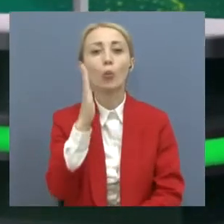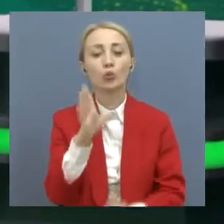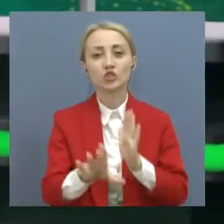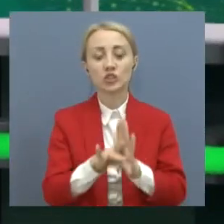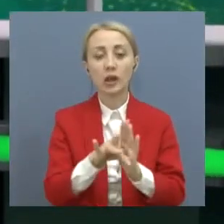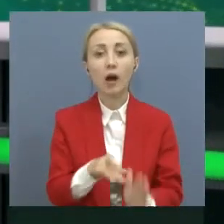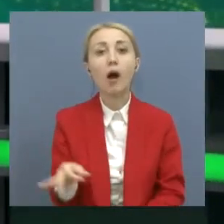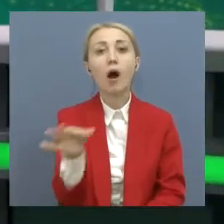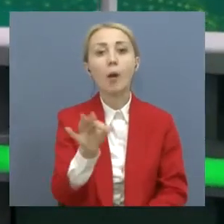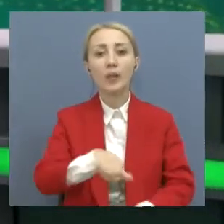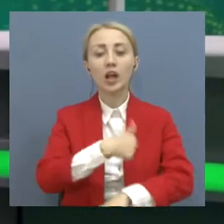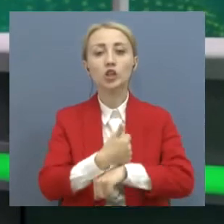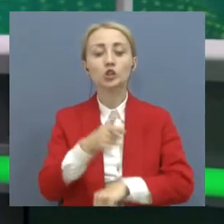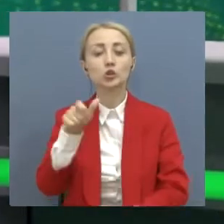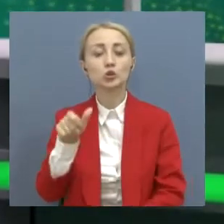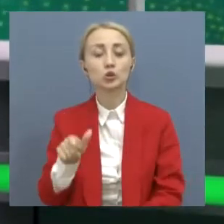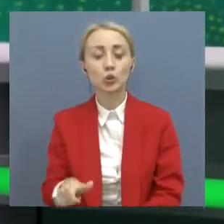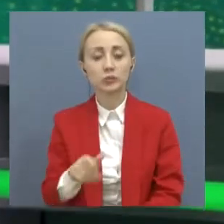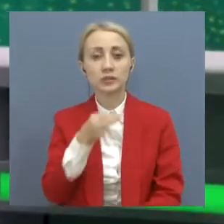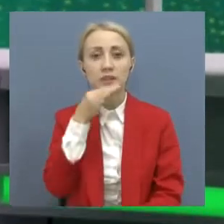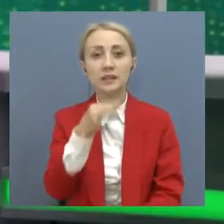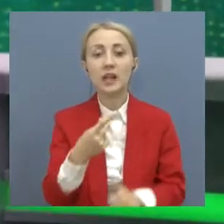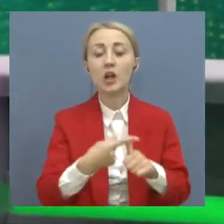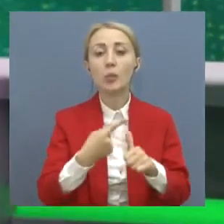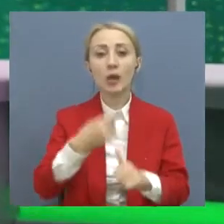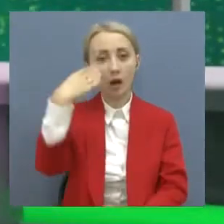ақмолалық үміткерлердің есімі белгілі болды.